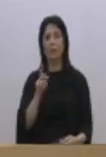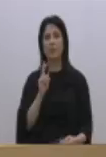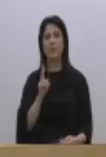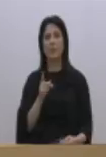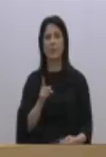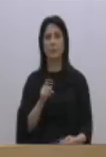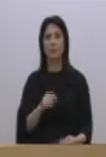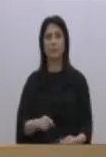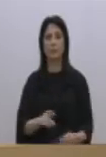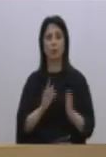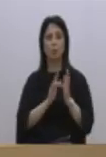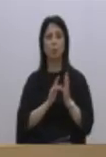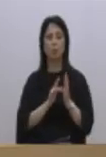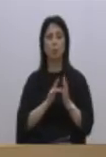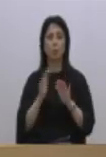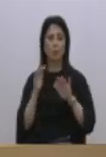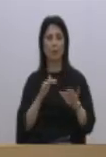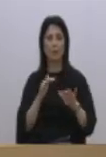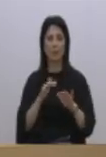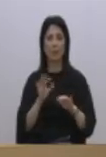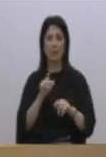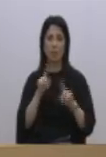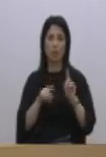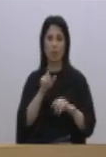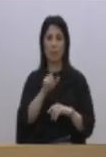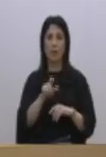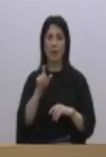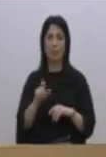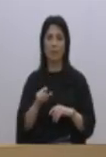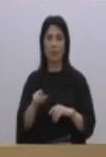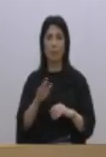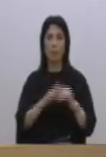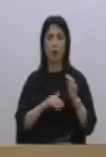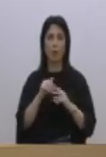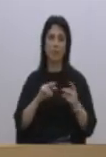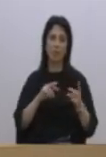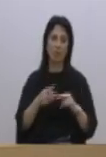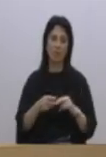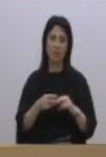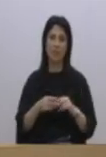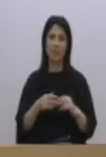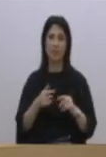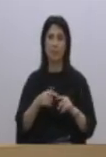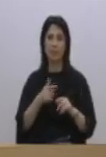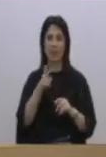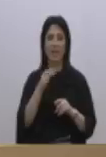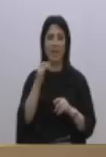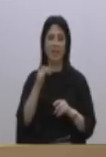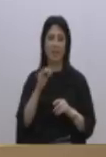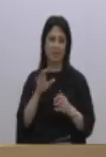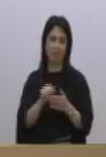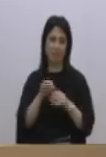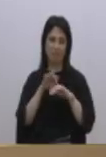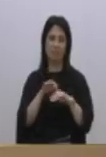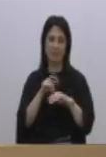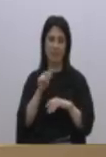რომლებმაც ტურისტული ნაკადების ზრდასთან ერთად ზოგიერთმა მათგანმა ამ პროფესია შეიცვალა და გიდის პროფესიას დაეუფლა, მიიღო